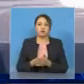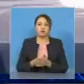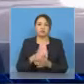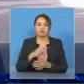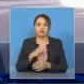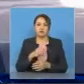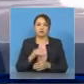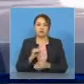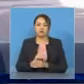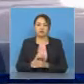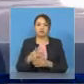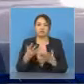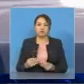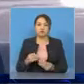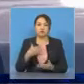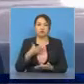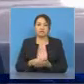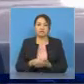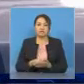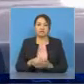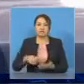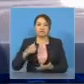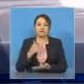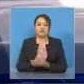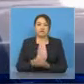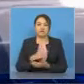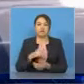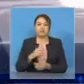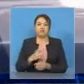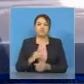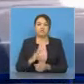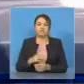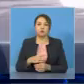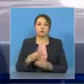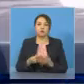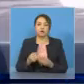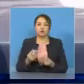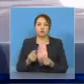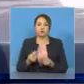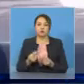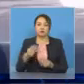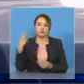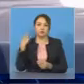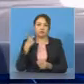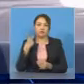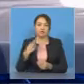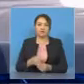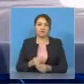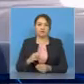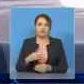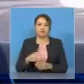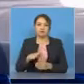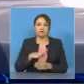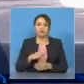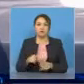уплаты, включая день уплаты. Главным условием списания пени является уплата суммы основного долга. Пеня списывается